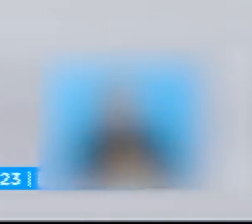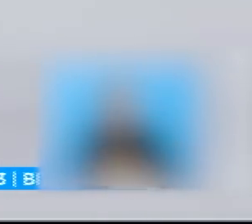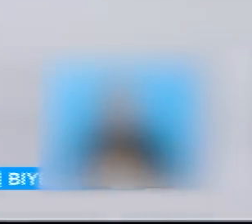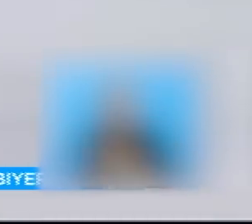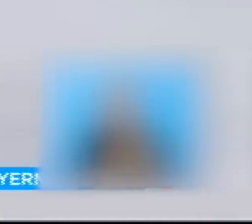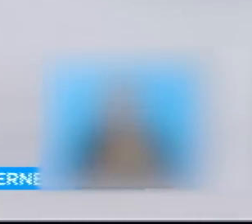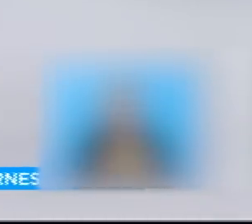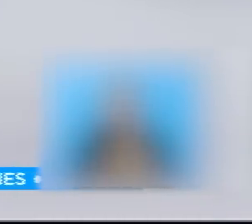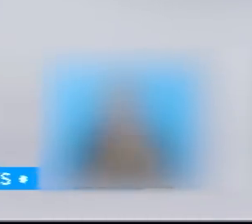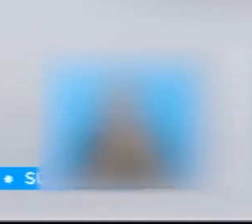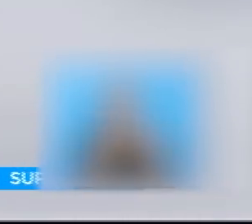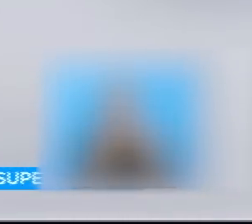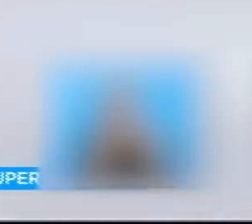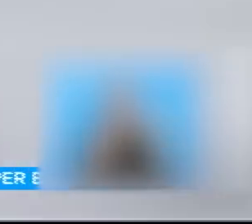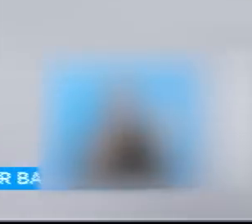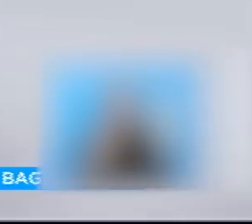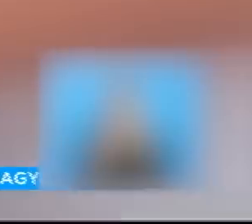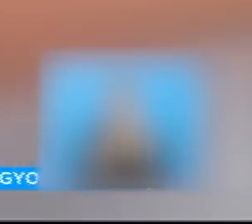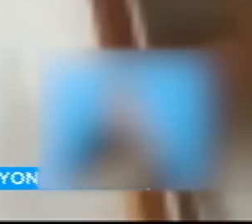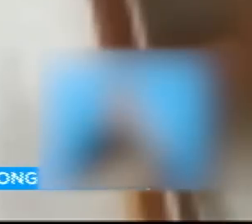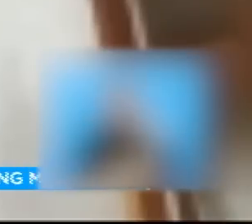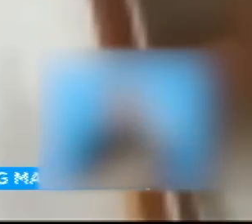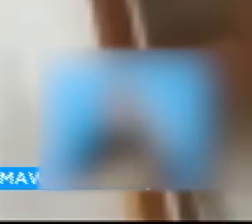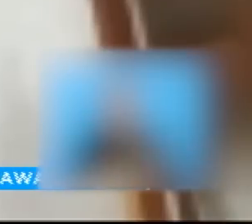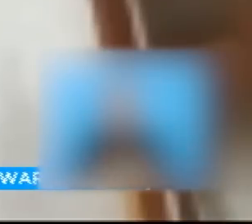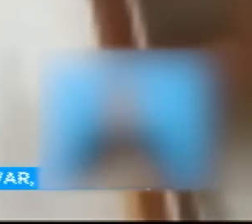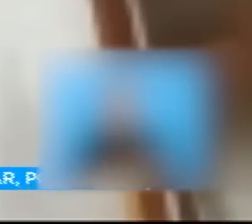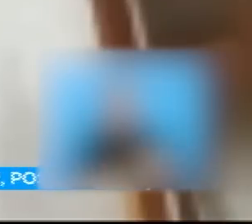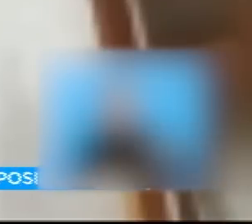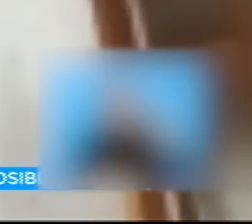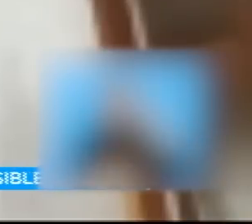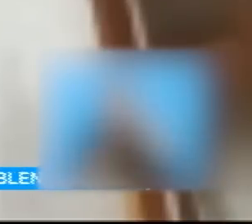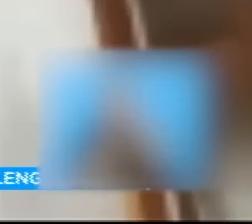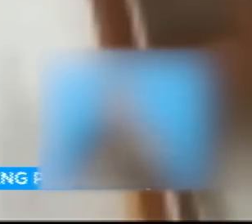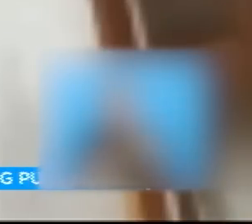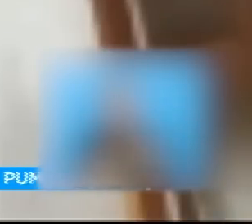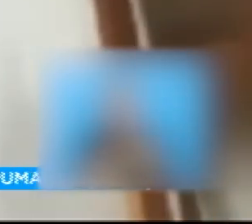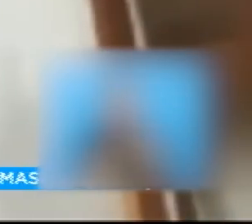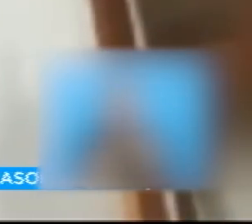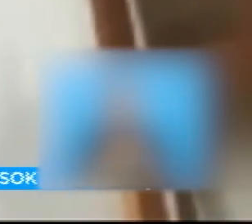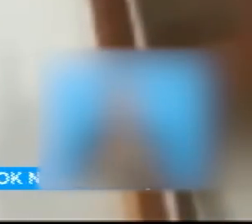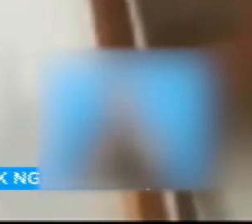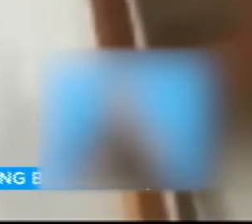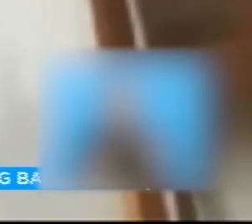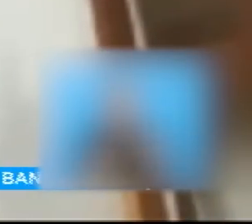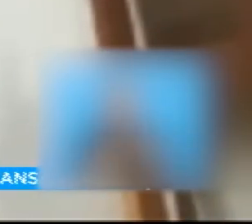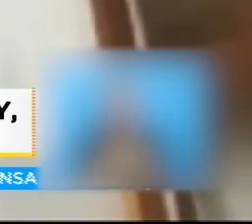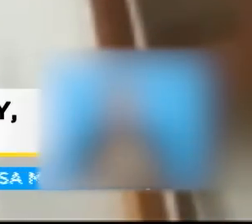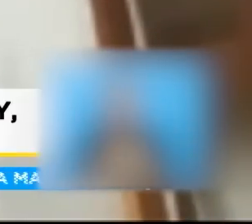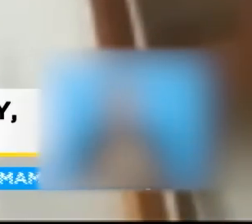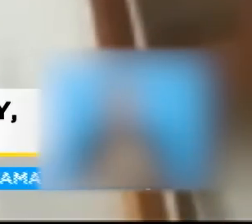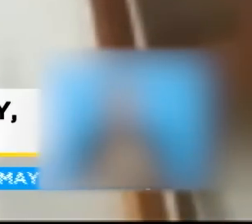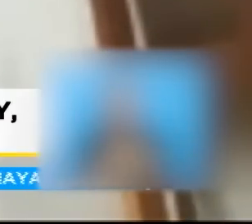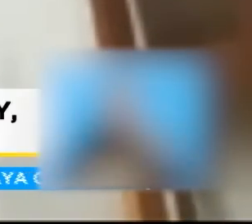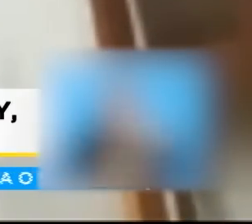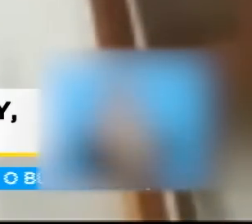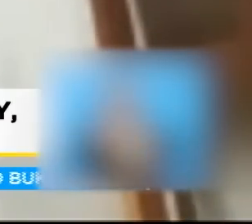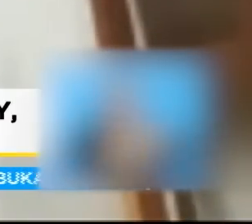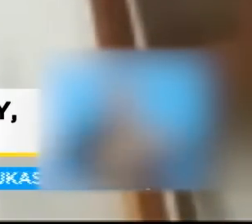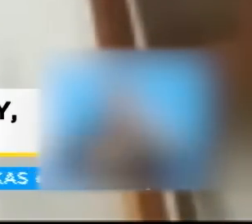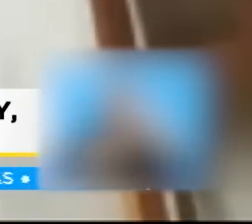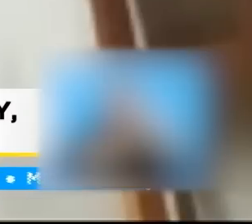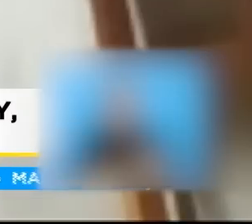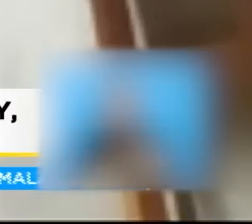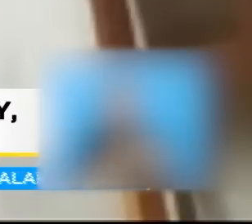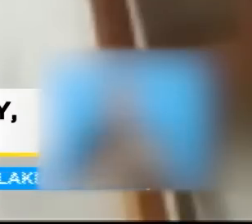para tuluyang maabot ang kanyang pangarap. Sa paglaki ko po, gusto ko po rin po maging isang architect at